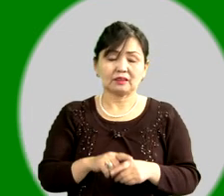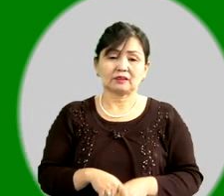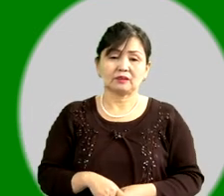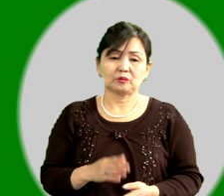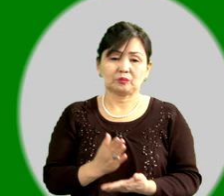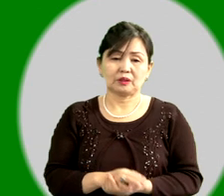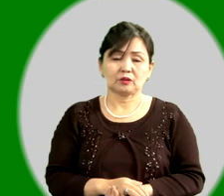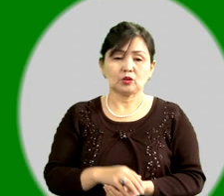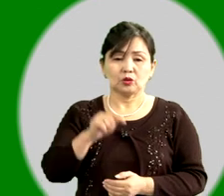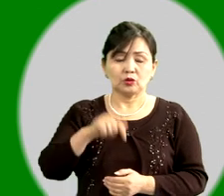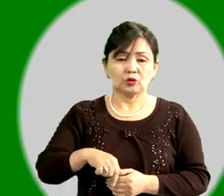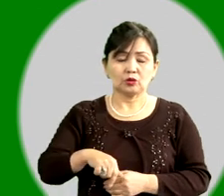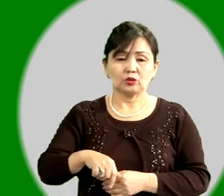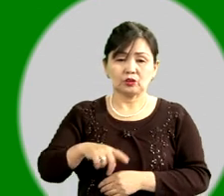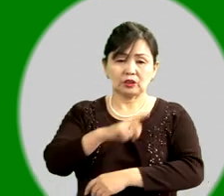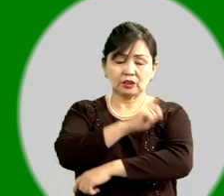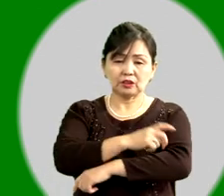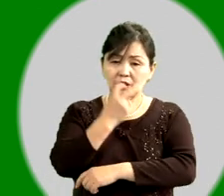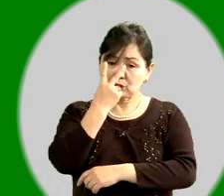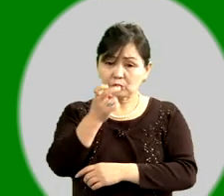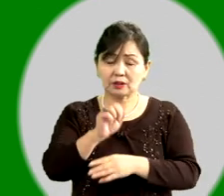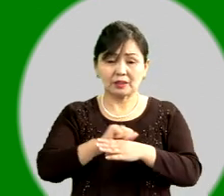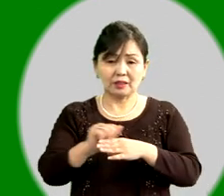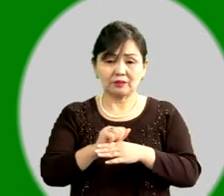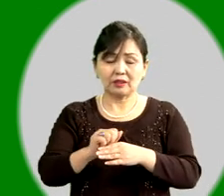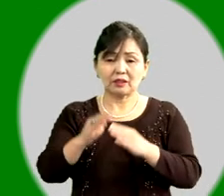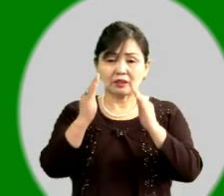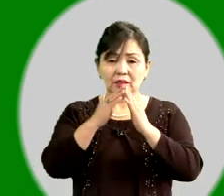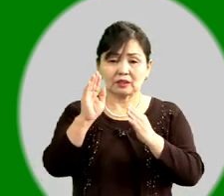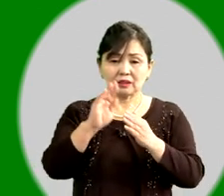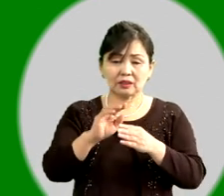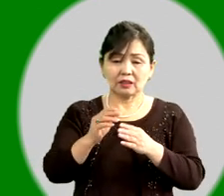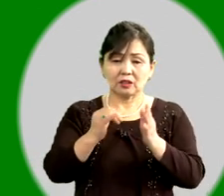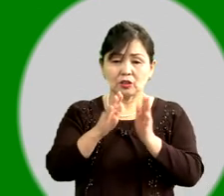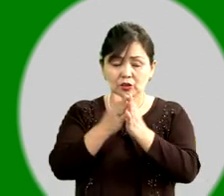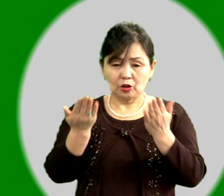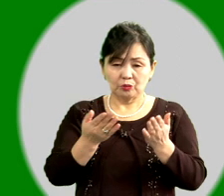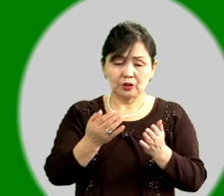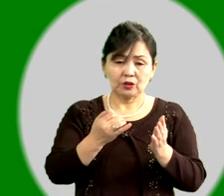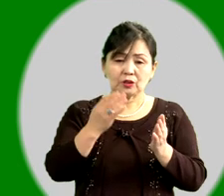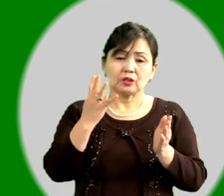Өнөөдрийн хичээлээр үтснээ баттгаад сурах бичгийн 93 дугаар хуудасны